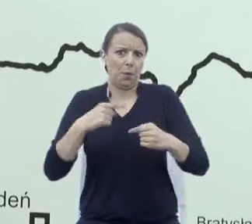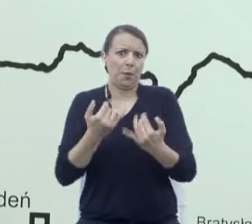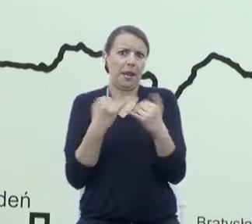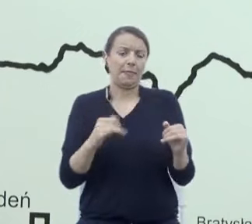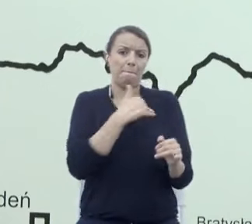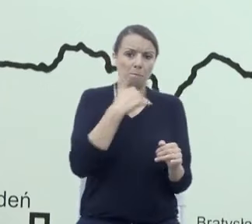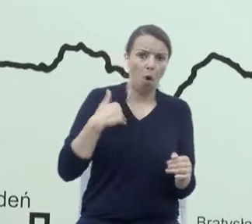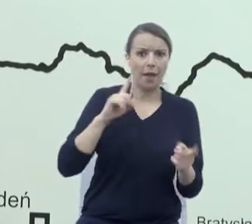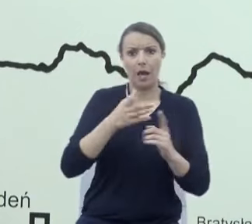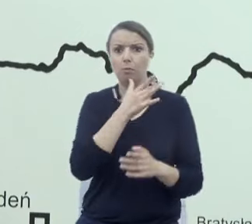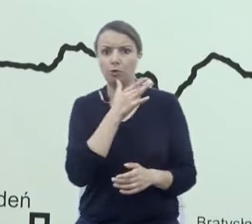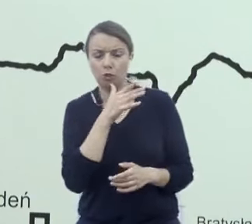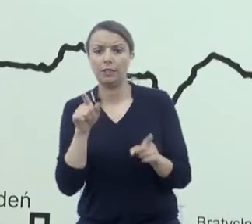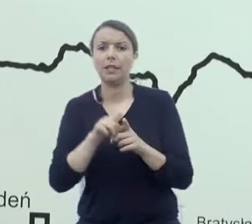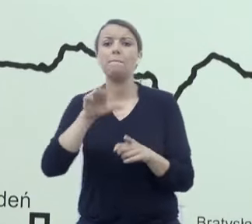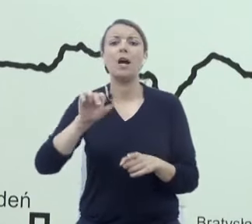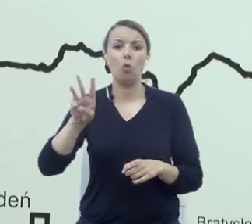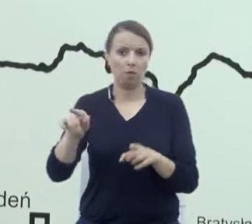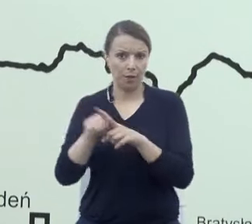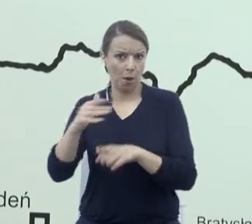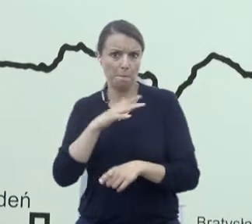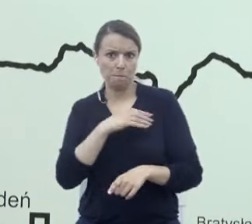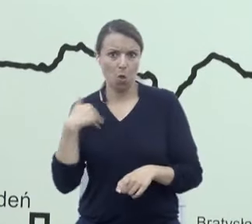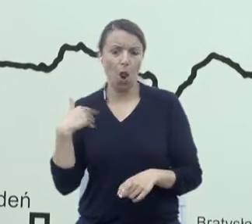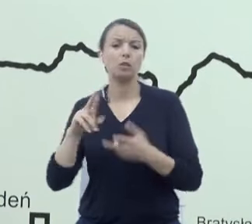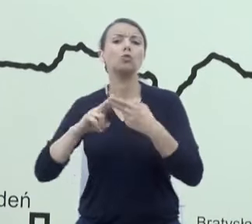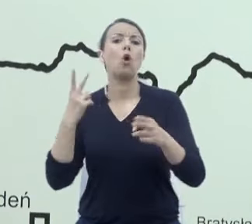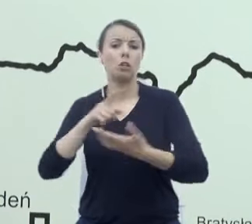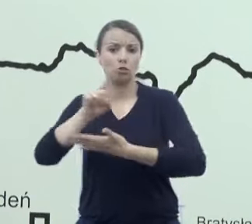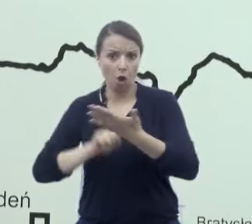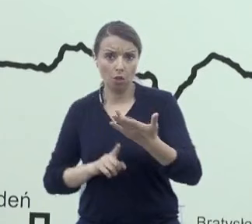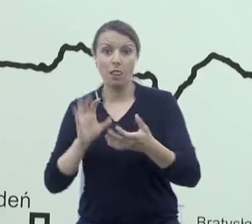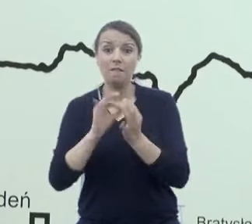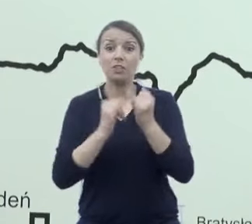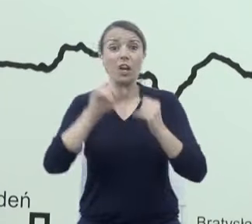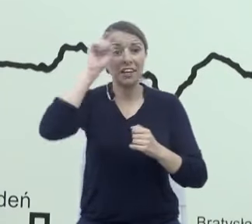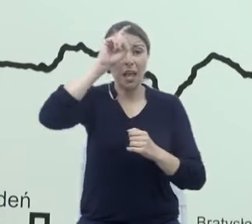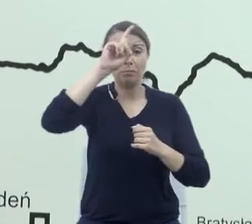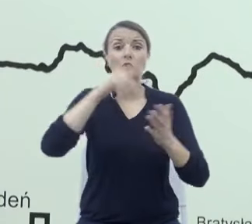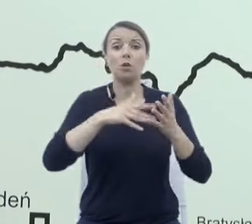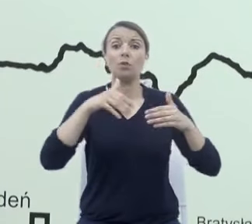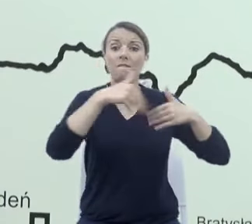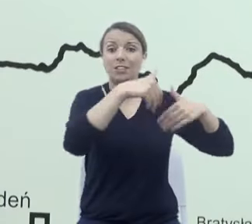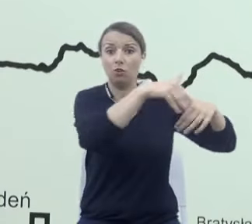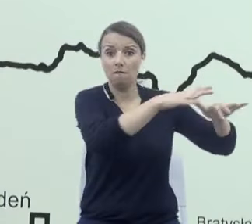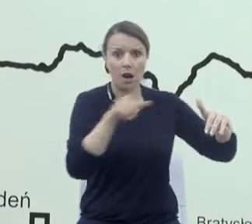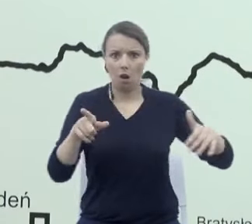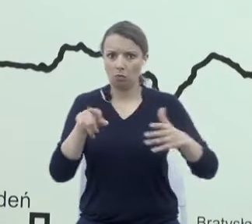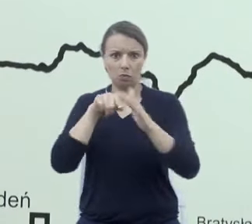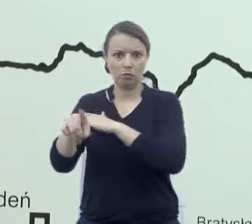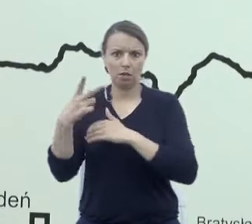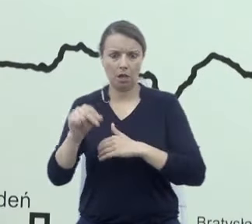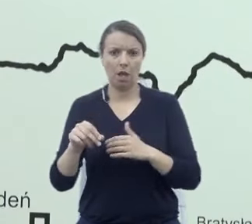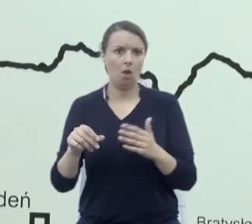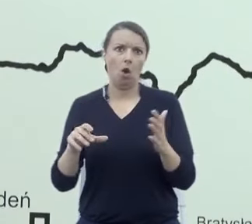ze Śląska, który nawet przecież później nie uciekł, jak się Niemcy wycofywali. Mieszkał do 1949 roku w Jedwabnym